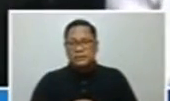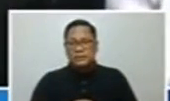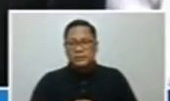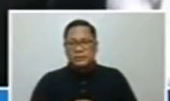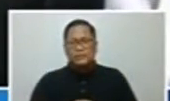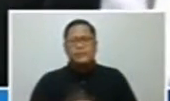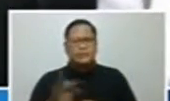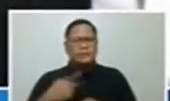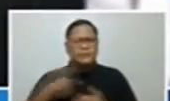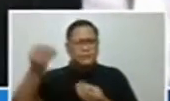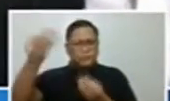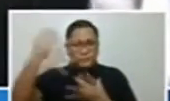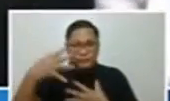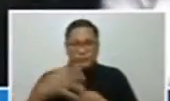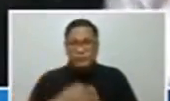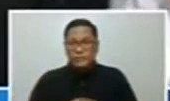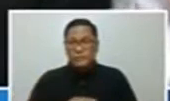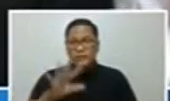Duterte, nasa